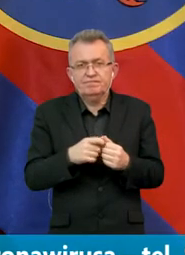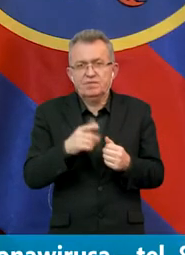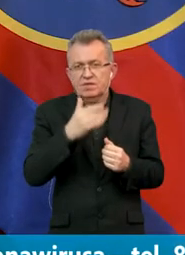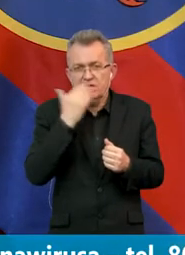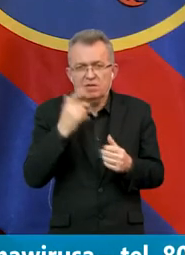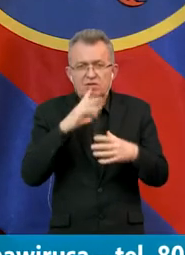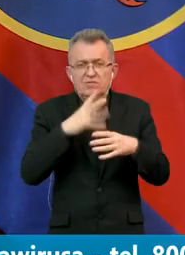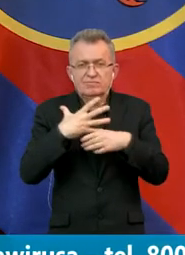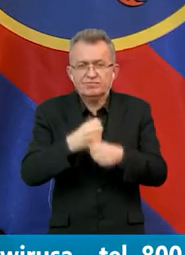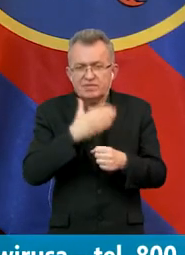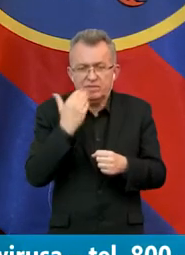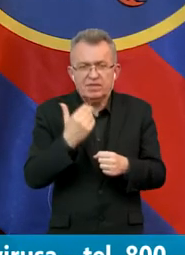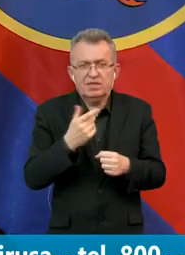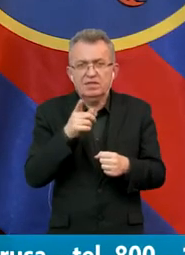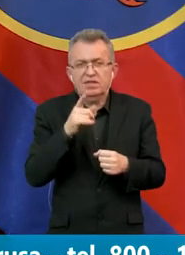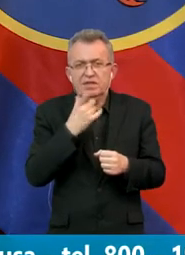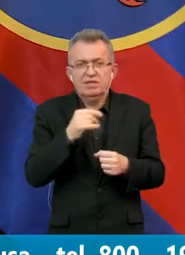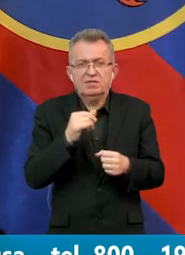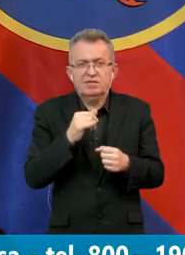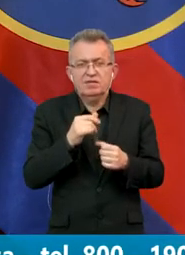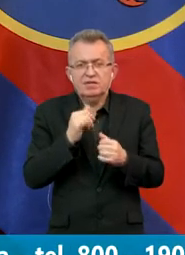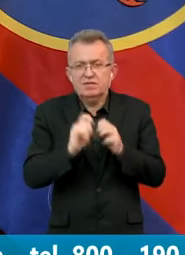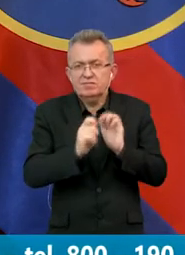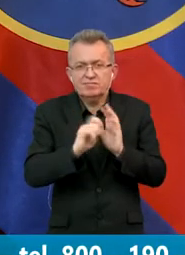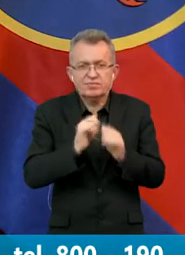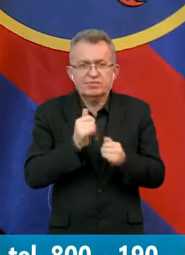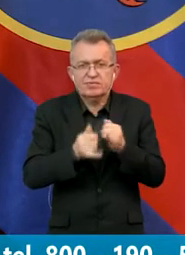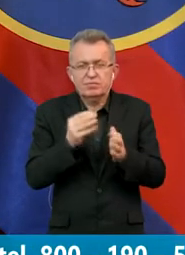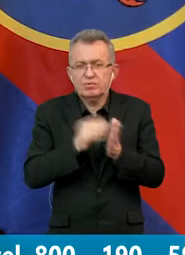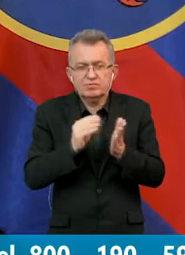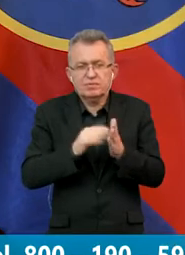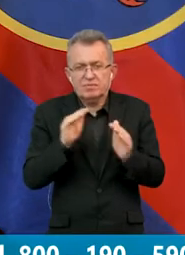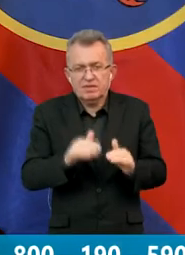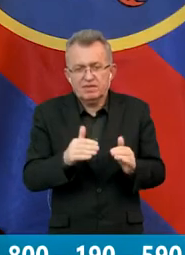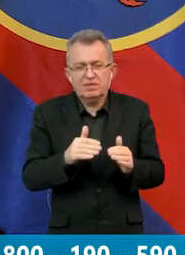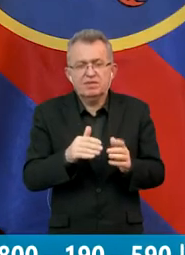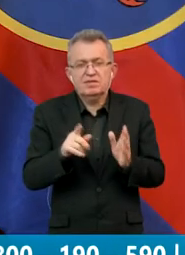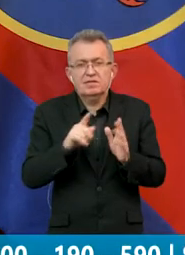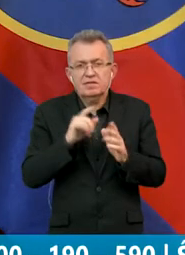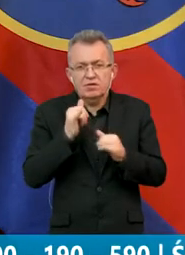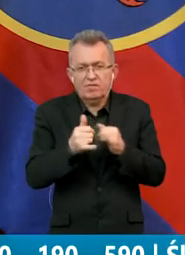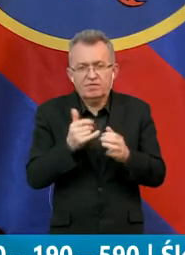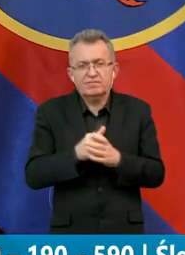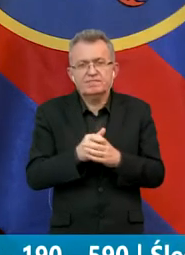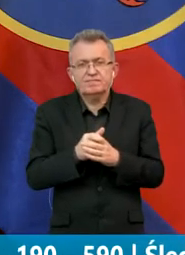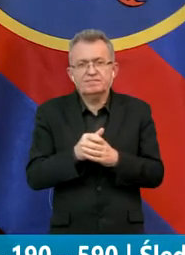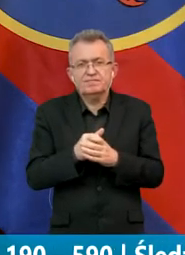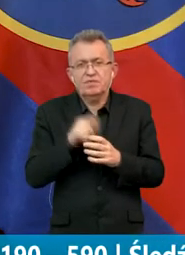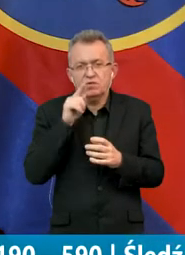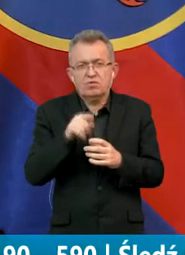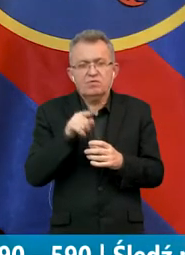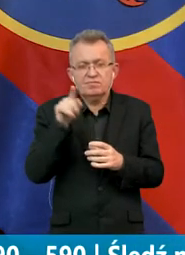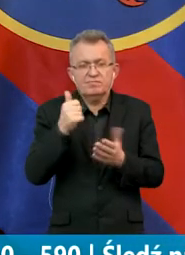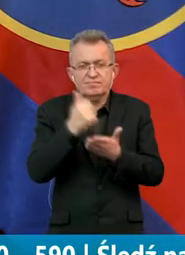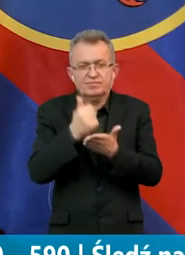takiego tłoku, gdzie to nie jest element też i transportu publicznego, bo jako taki należy traktować też rower, no to tam się te